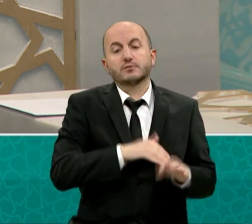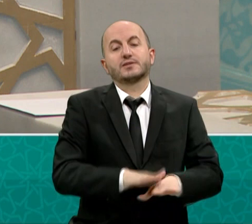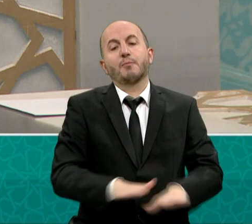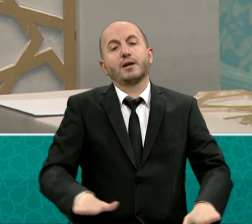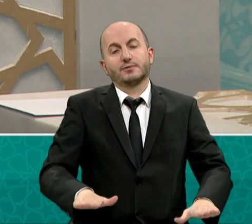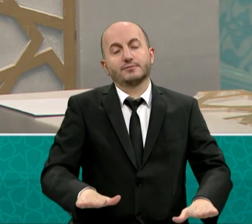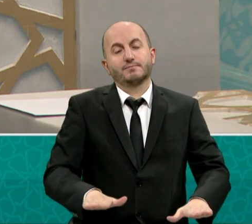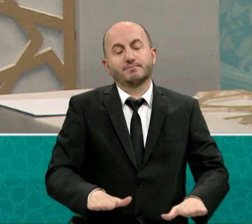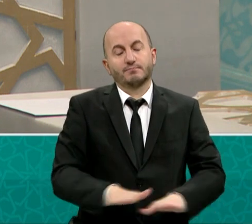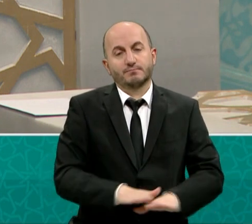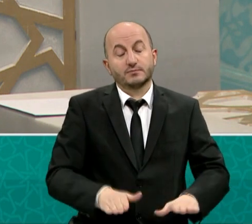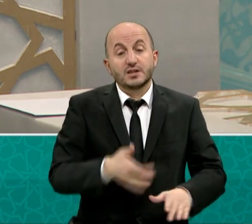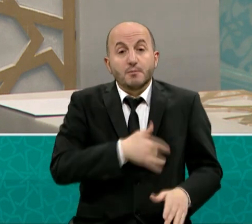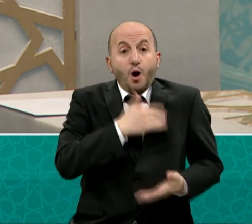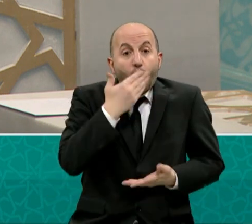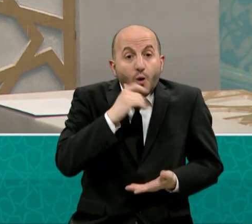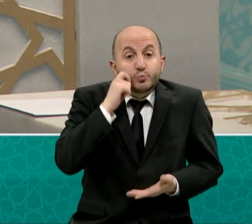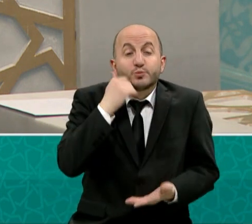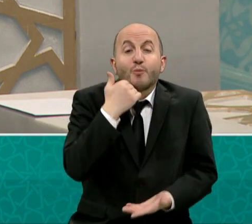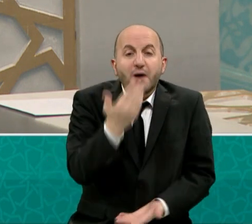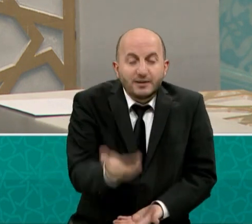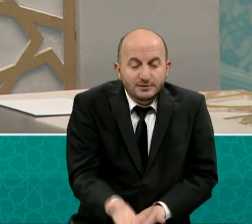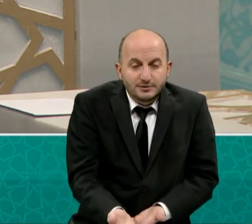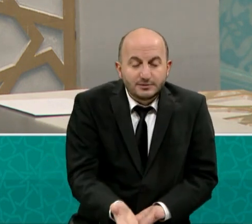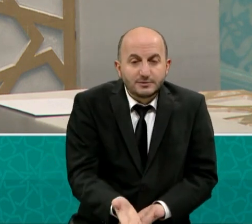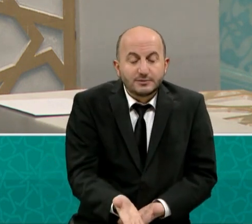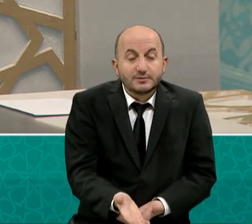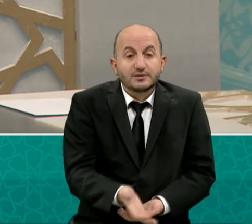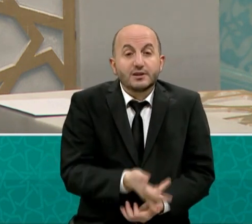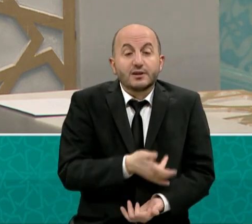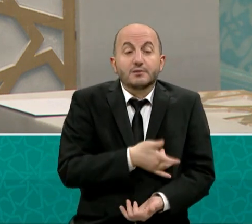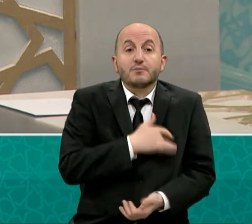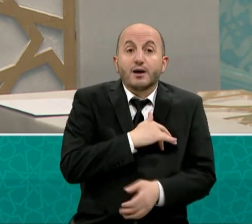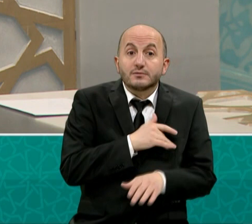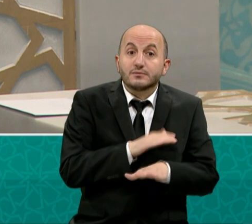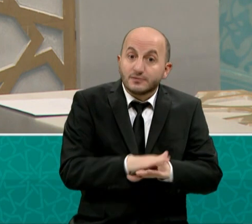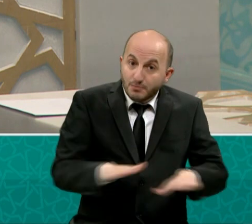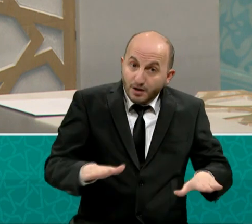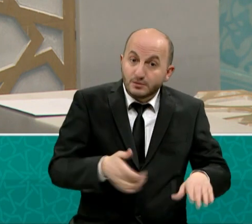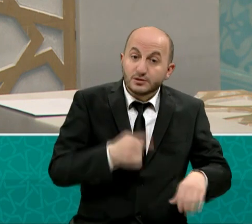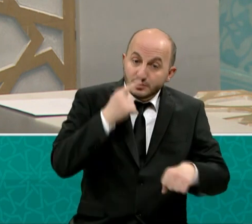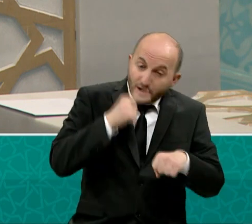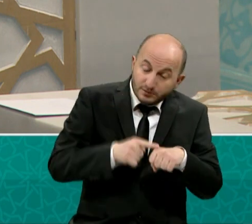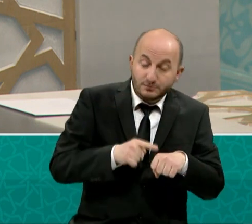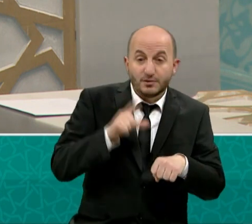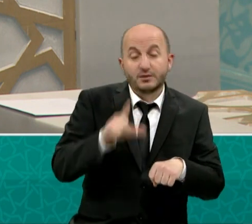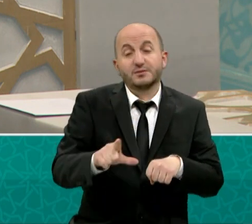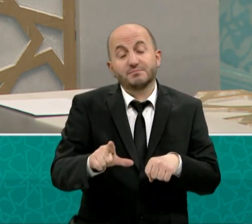temelidir. İman olmadan Müslümanlık olmaz. İman temeli olmadan, inanç olmadan